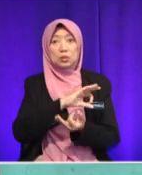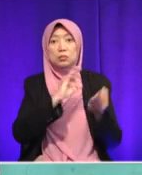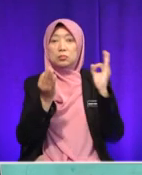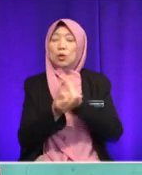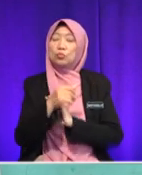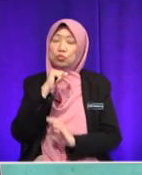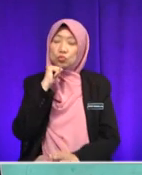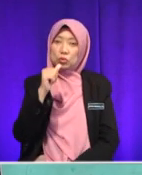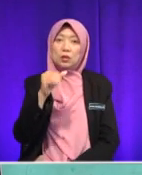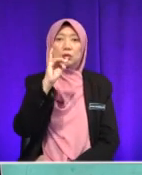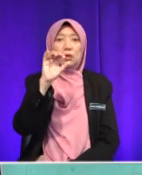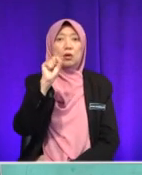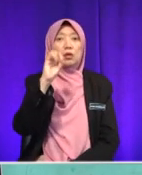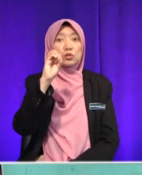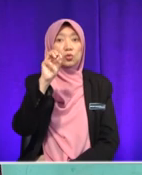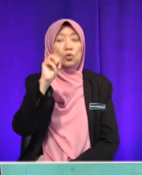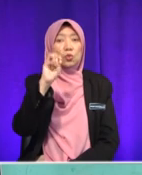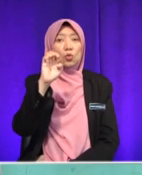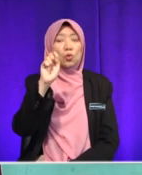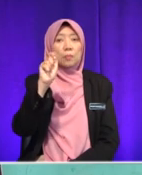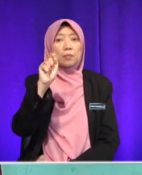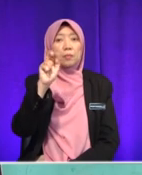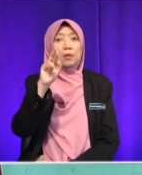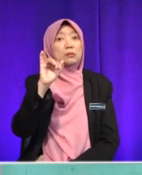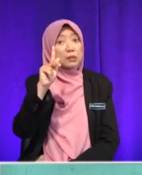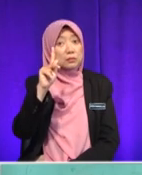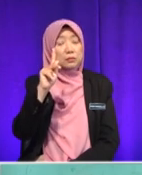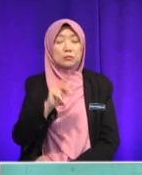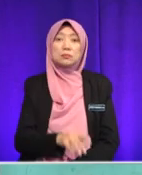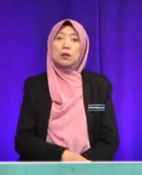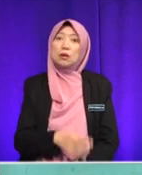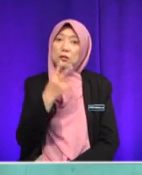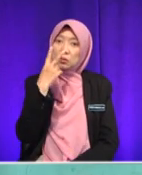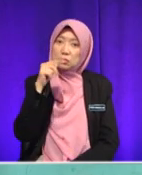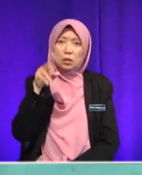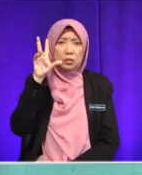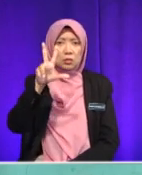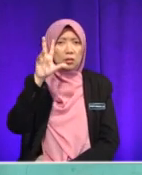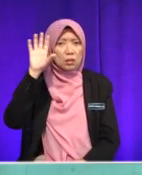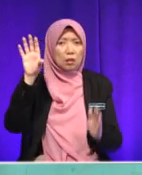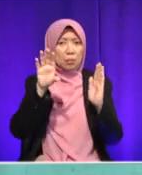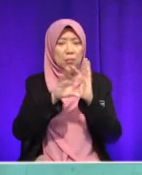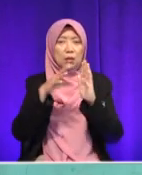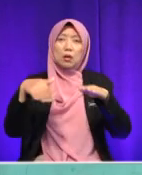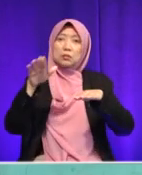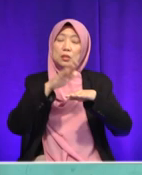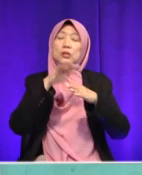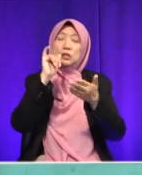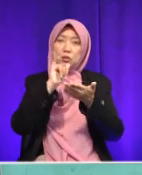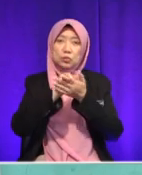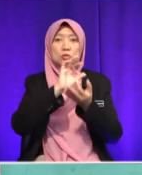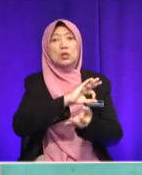bukan isometri. Jadi, kalau ikutkan di sini, tiga gambar di atas adalah